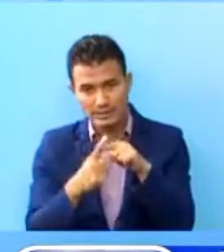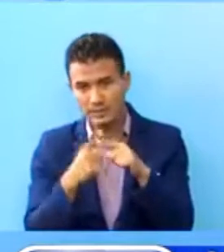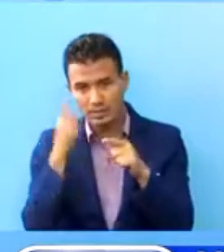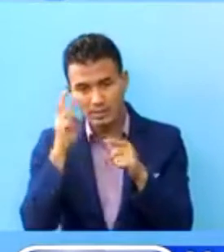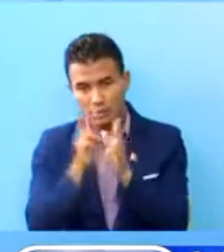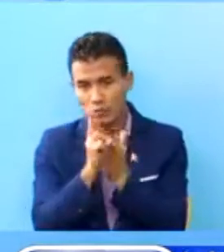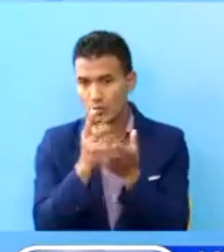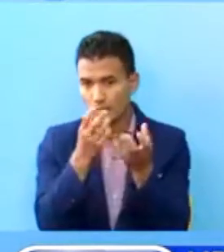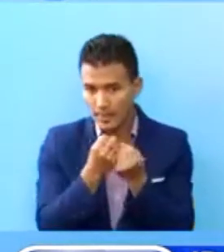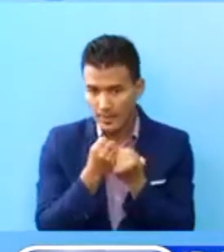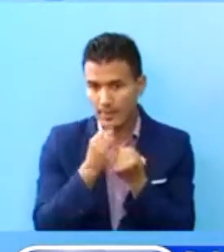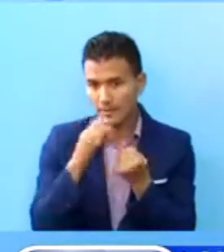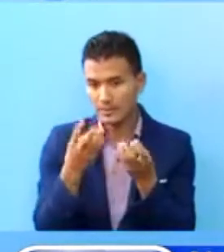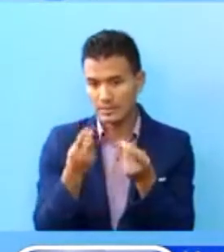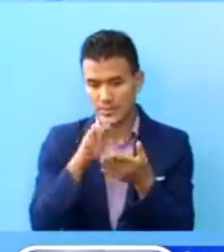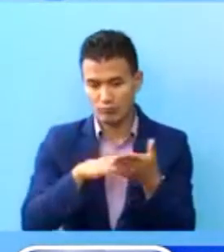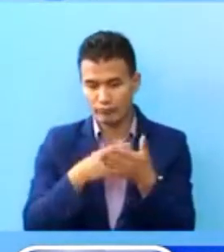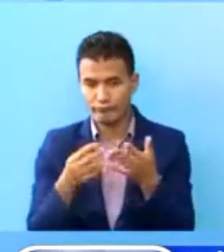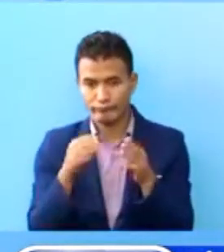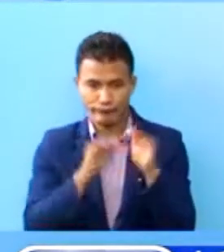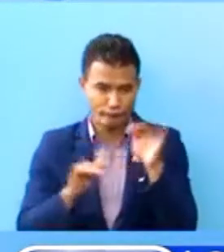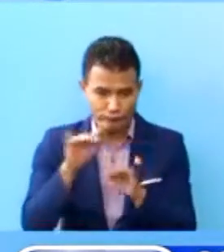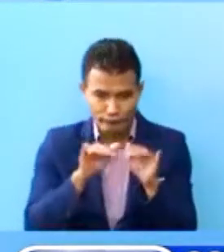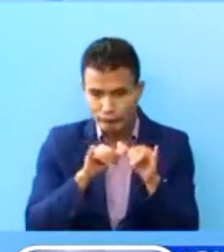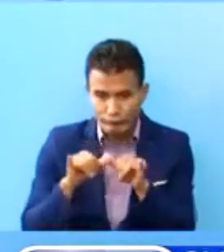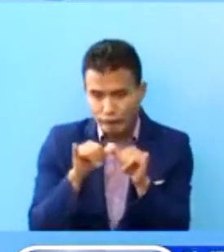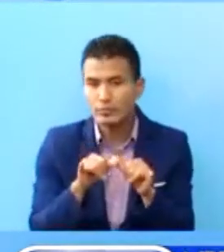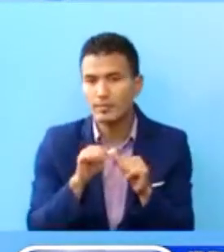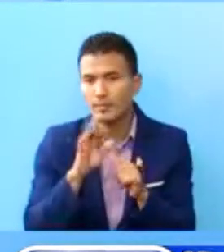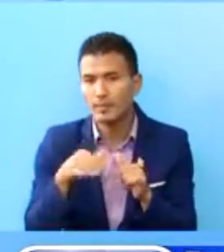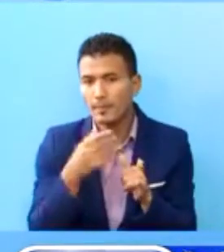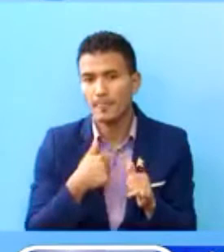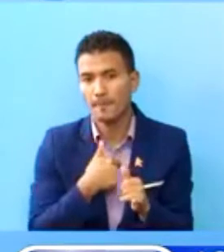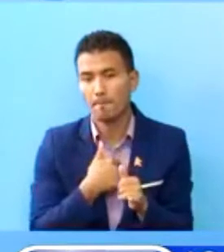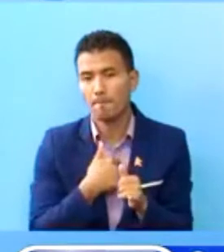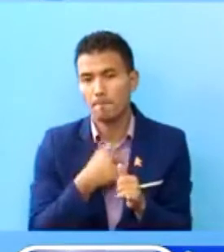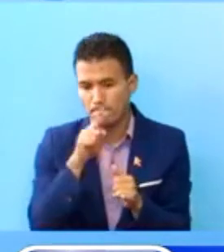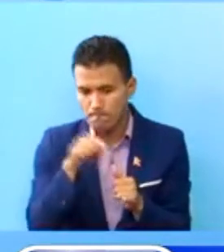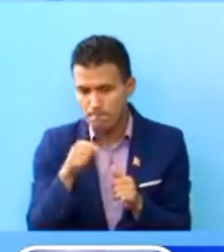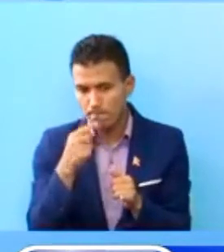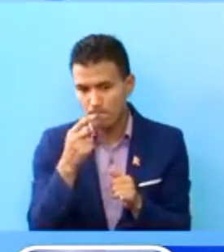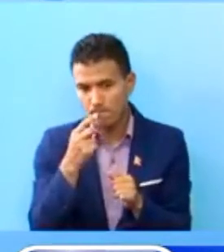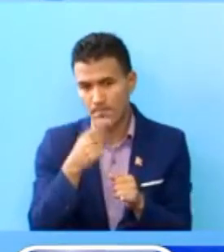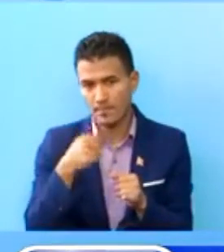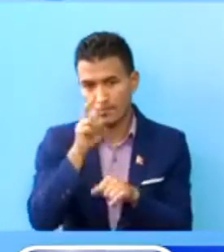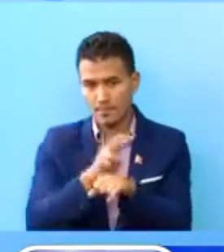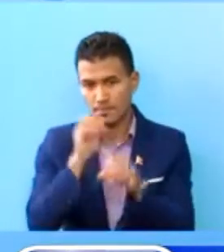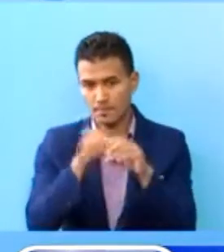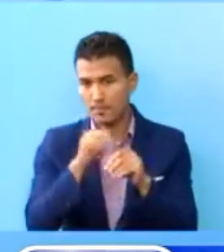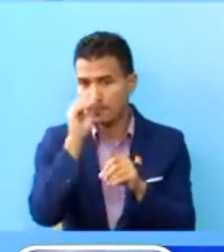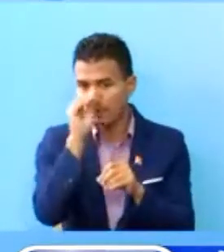सिडीबाट रिपोर्ट आउँदा बित्तिकै हामीले डाटा कम्पाइल गर्छौँ र मिनिस्ट्री अफ हेल्थलाई यो हामीले तुरुन्तै 2 बजेभित्र दिन्छौँ।